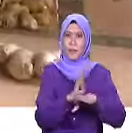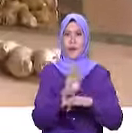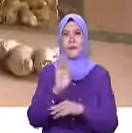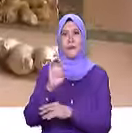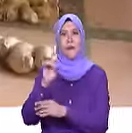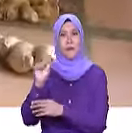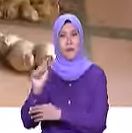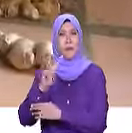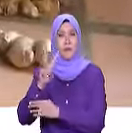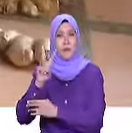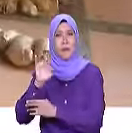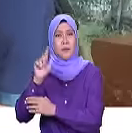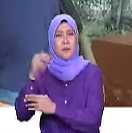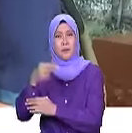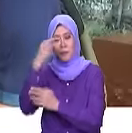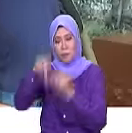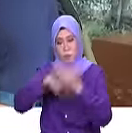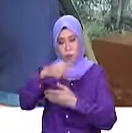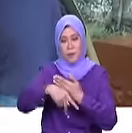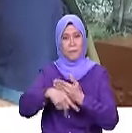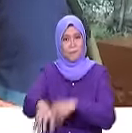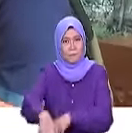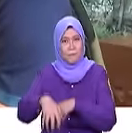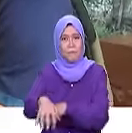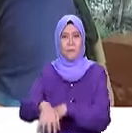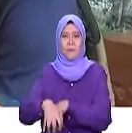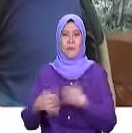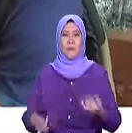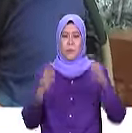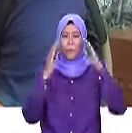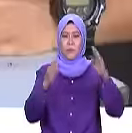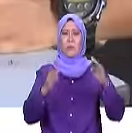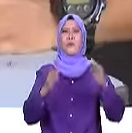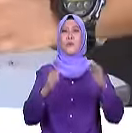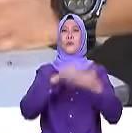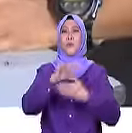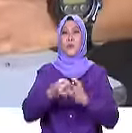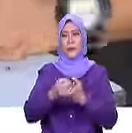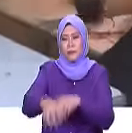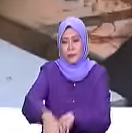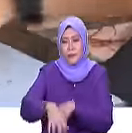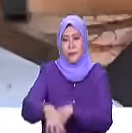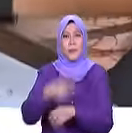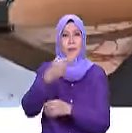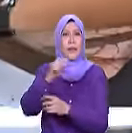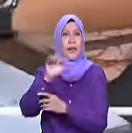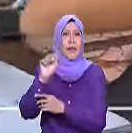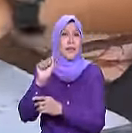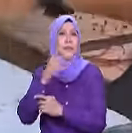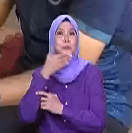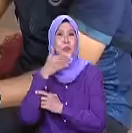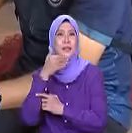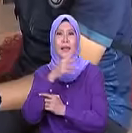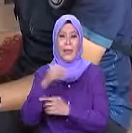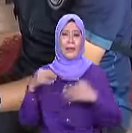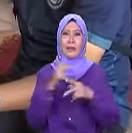Raja alias menerusi program pembangunan peneroka memberi fokus kepada projek tanaman halia muda dan peternakan arnab.